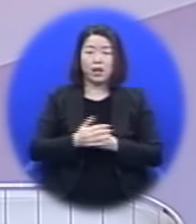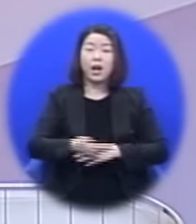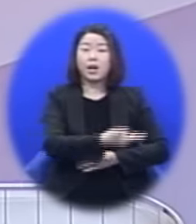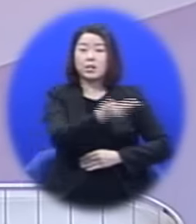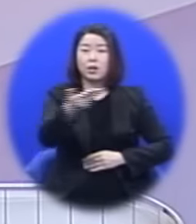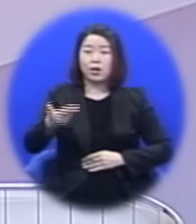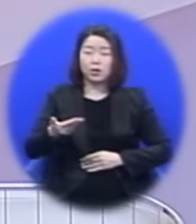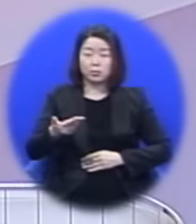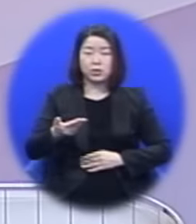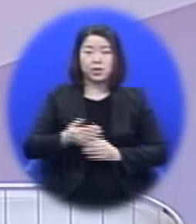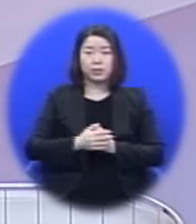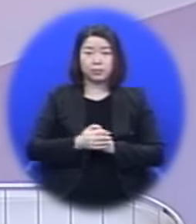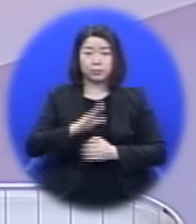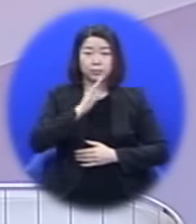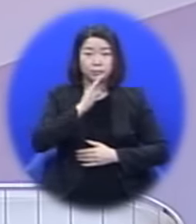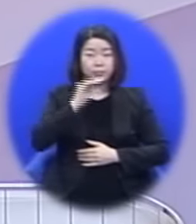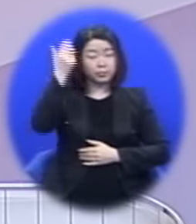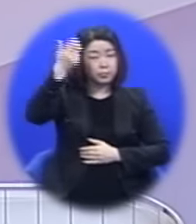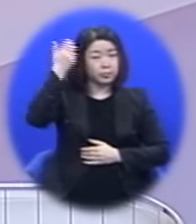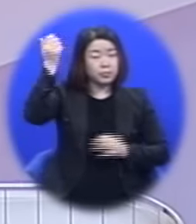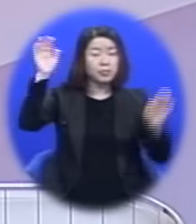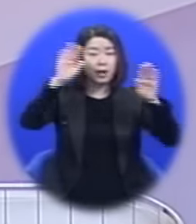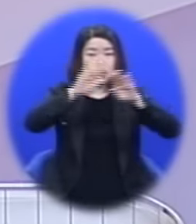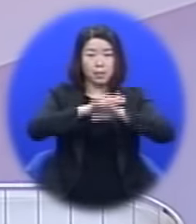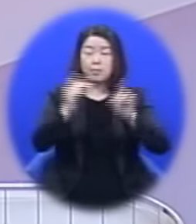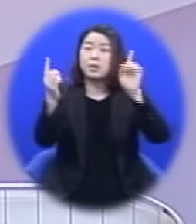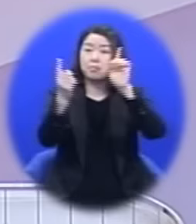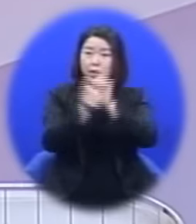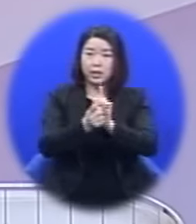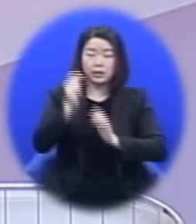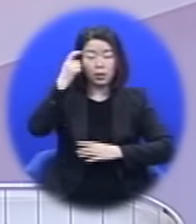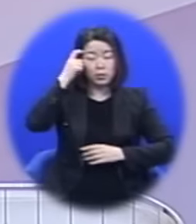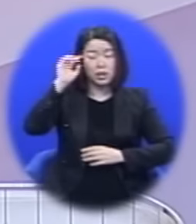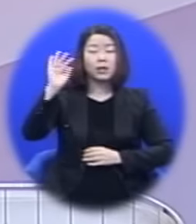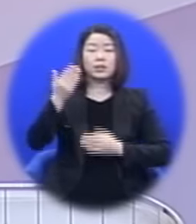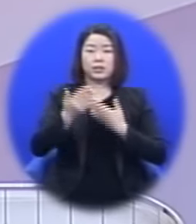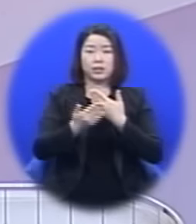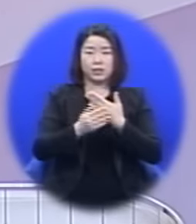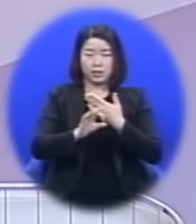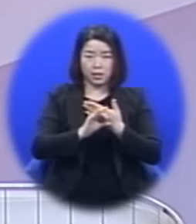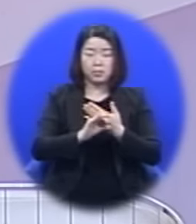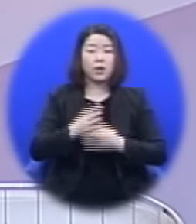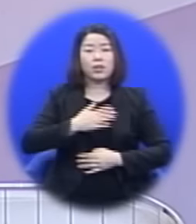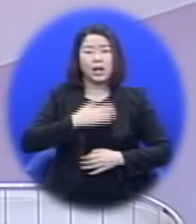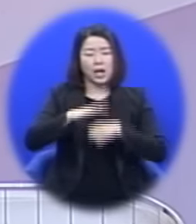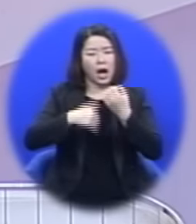여러분, 여러분이 정말 영혼의 밤을 만났다고 여겨지면 나는 하나님이 안 믿어져.